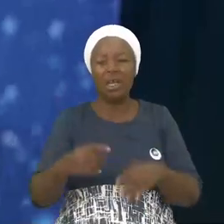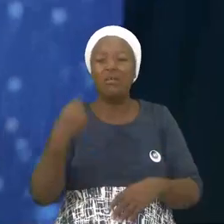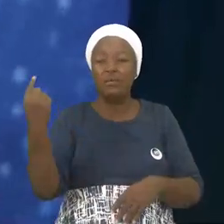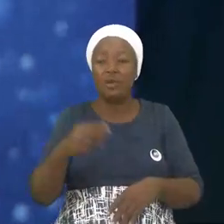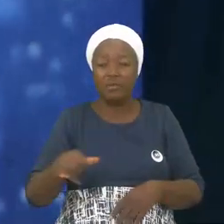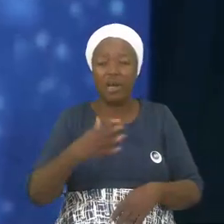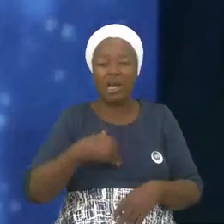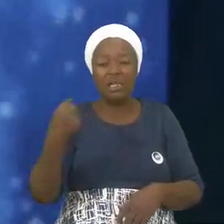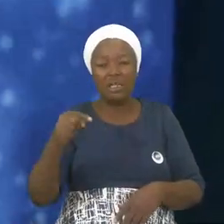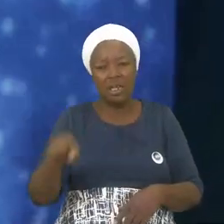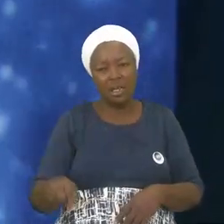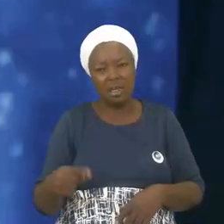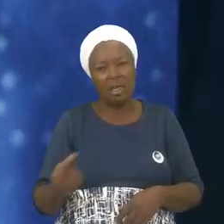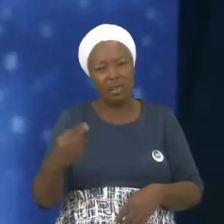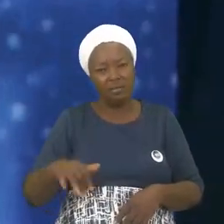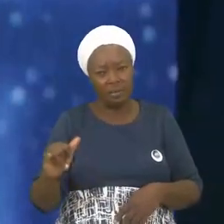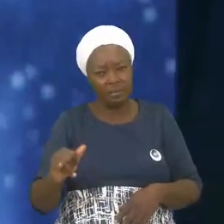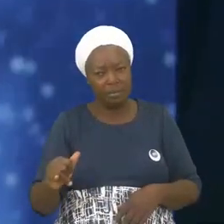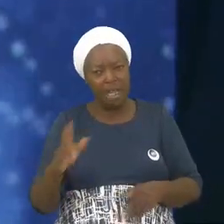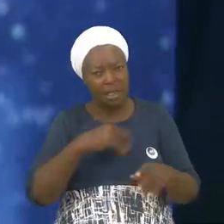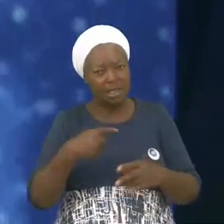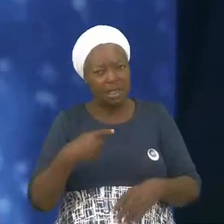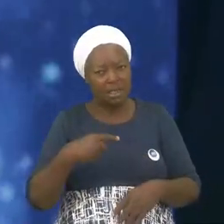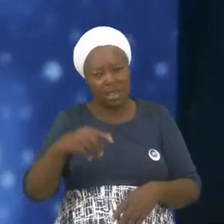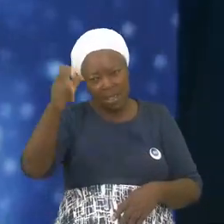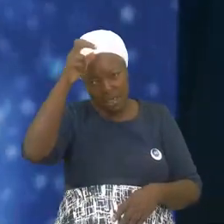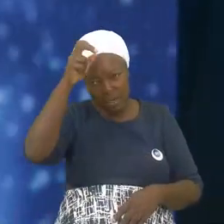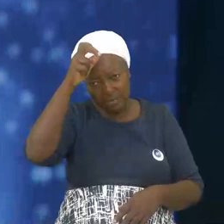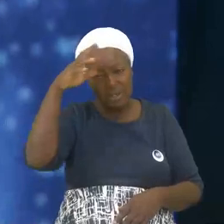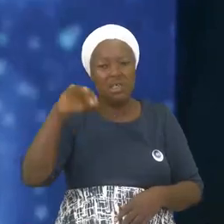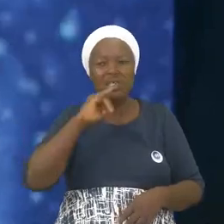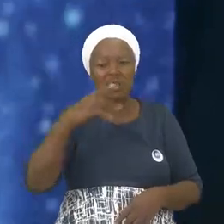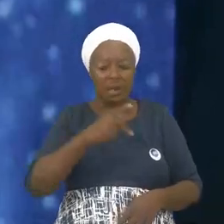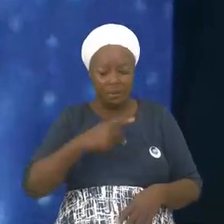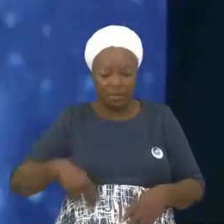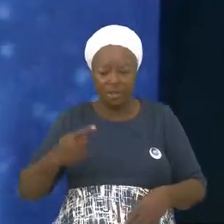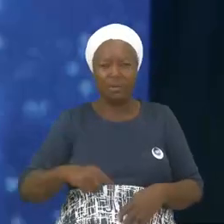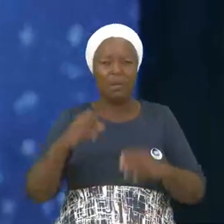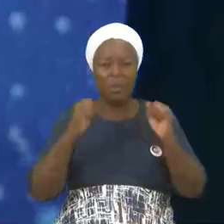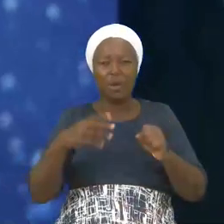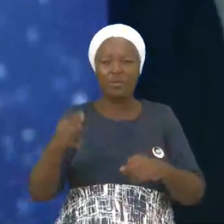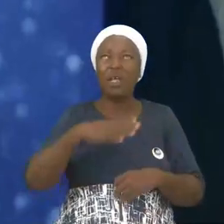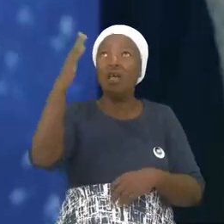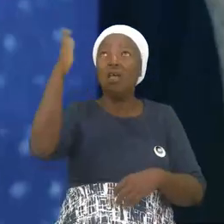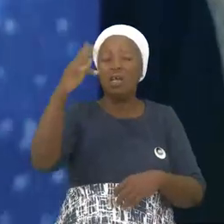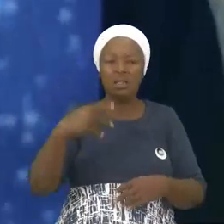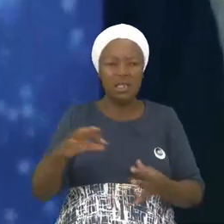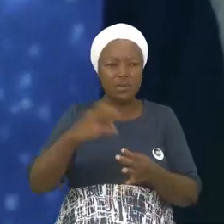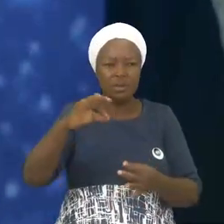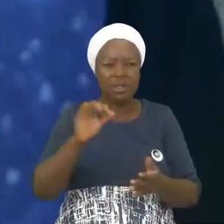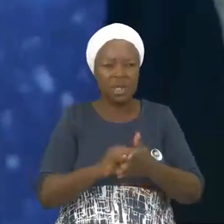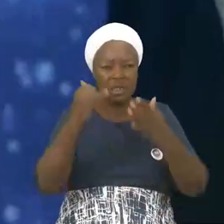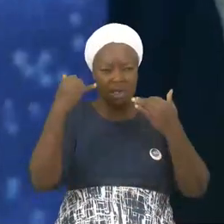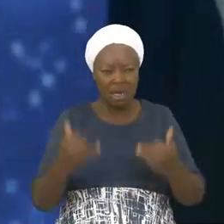lui, en enfer pour toujours. Le diable, il est le prince